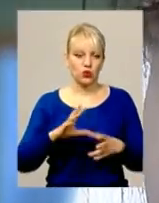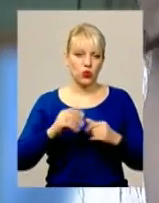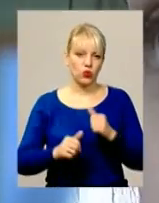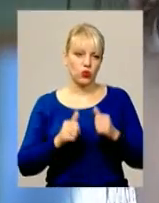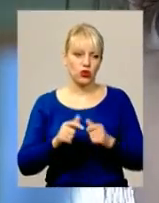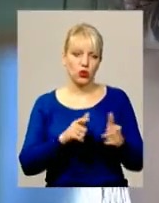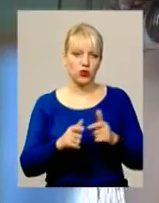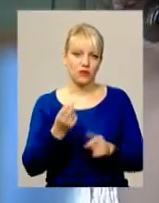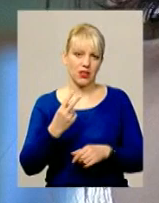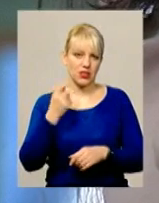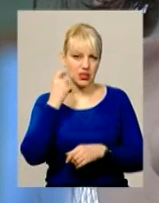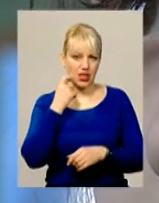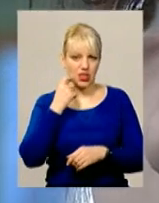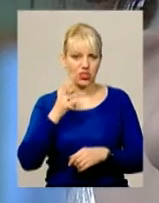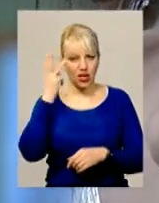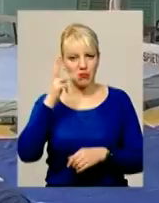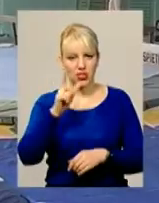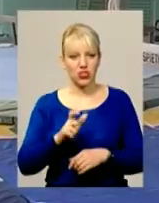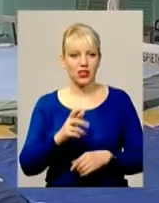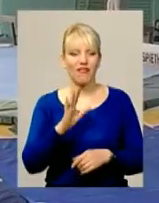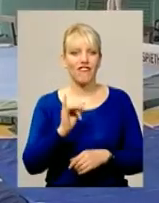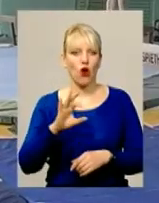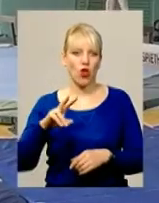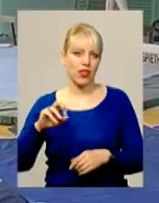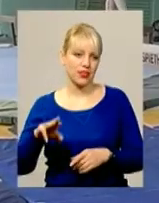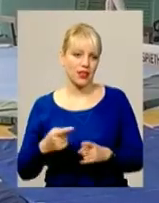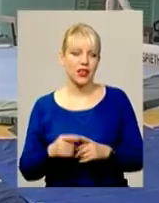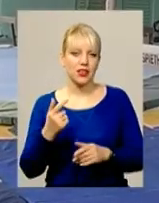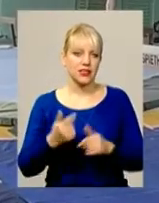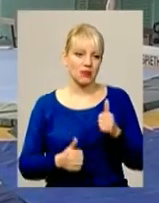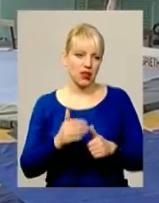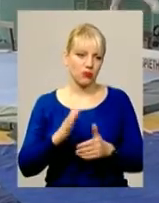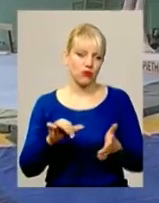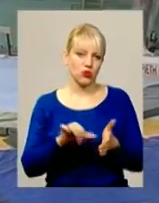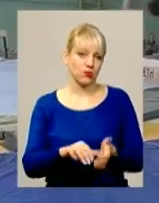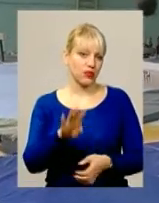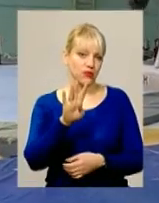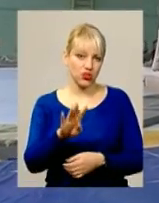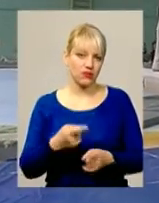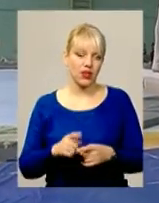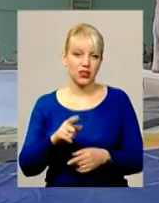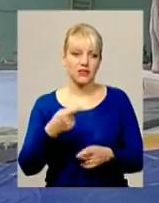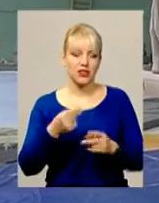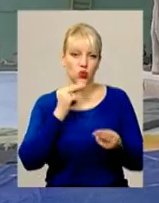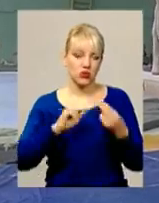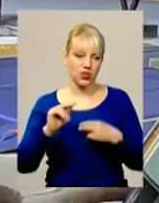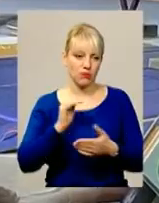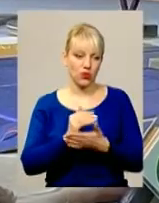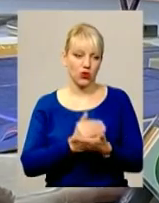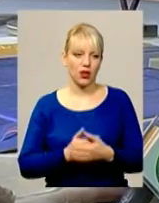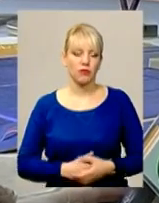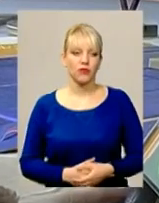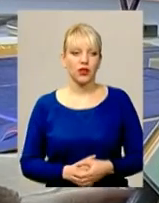готується 12-річна хмельничанка Віолета Сяндер. На цих змаганнях вона виступатиме вчетверте, цього разу розповіла, удосконалила програму.